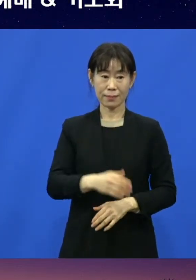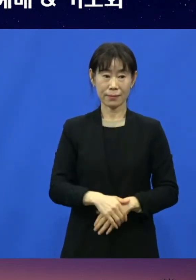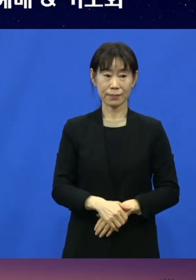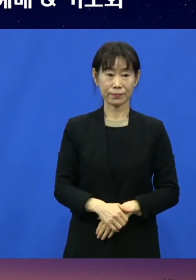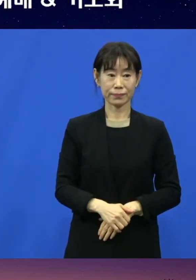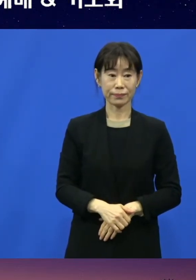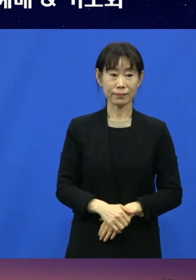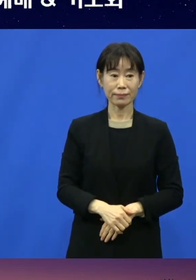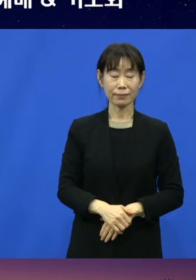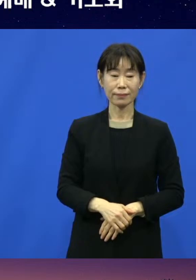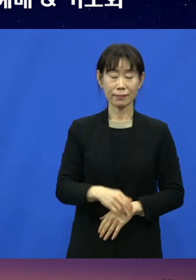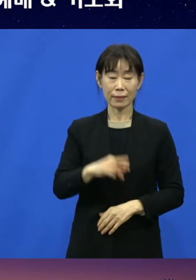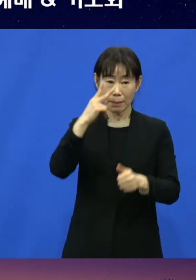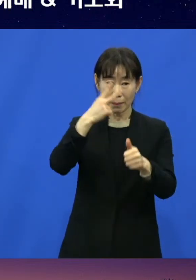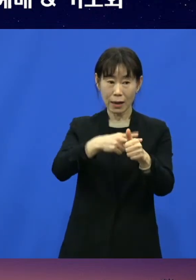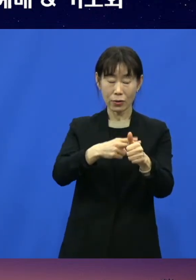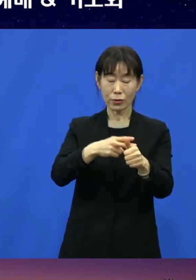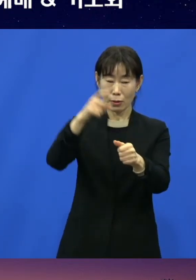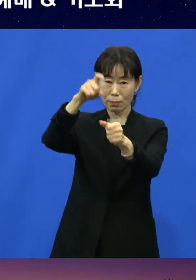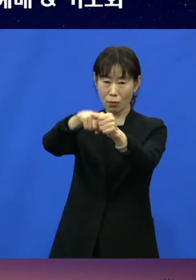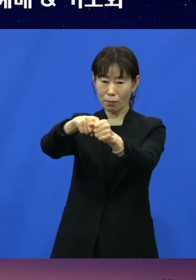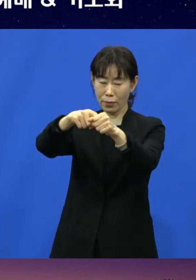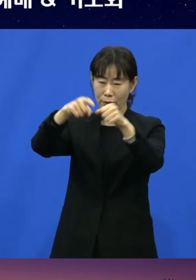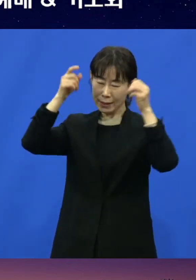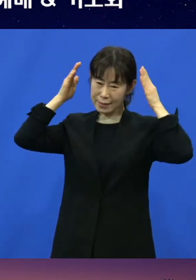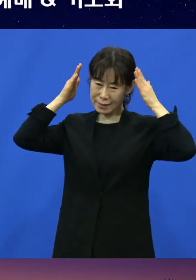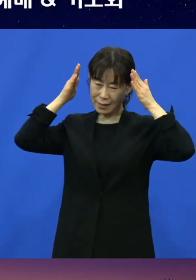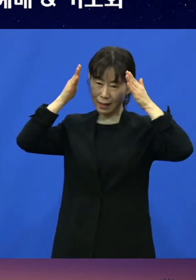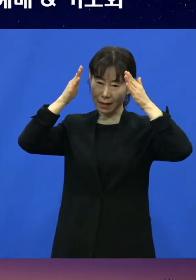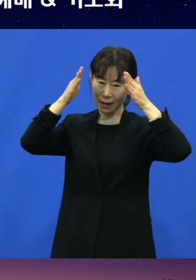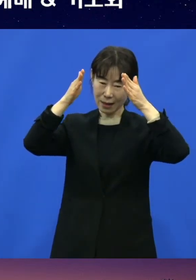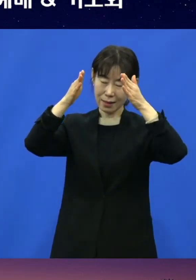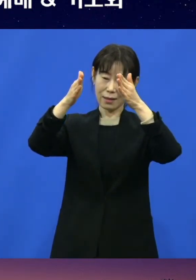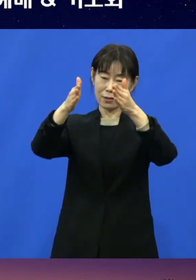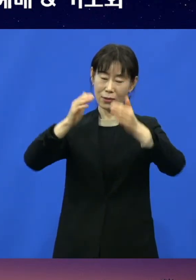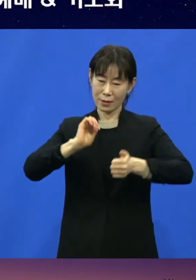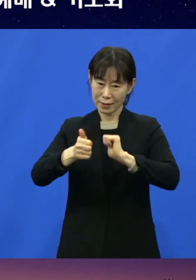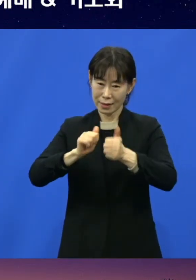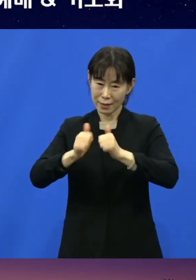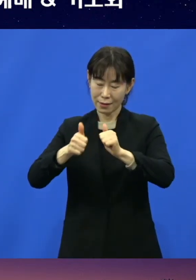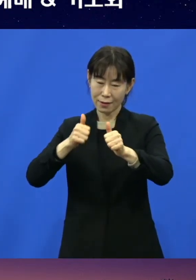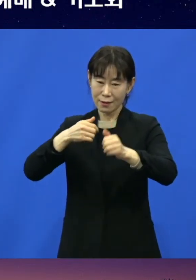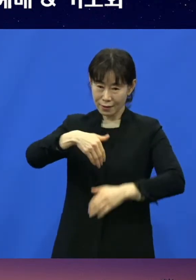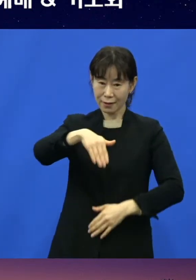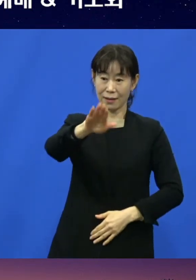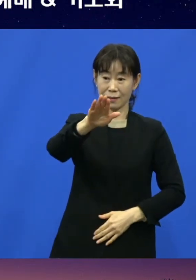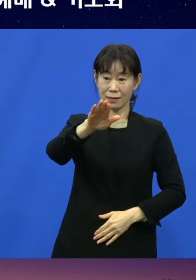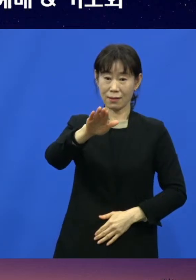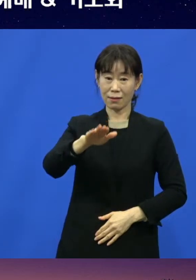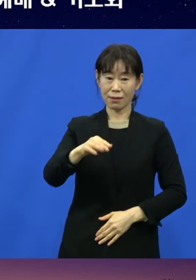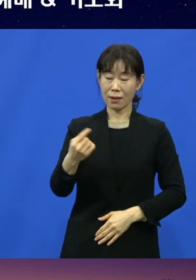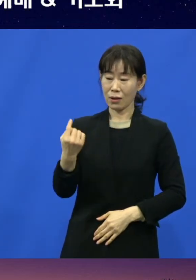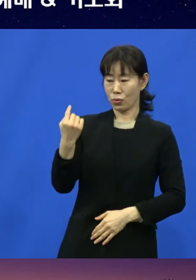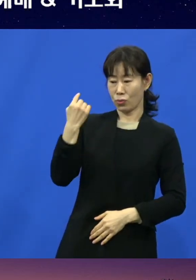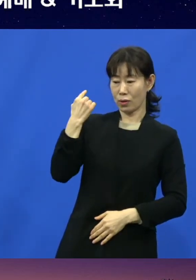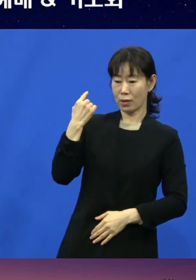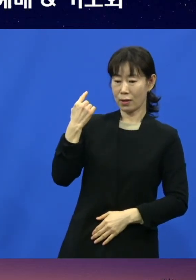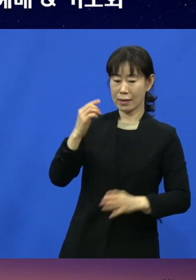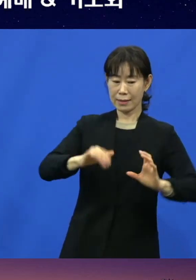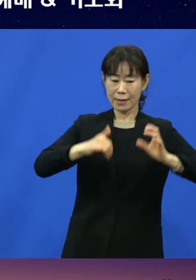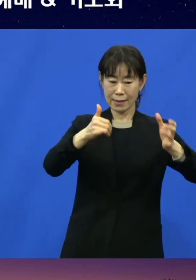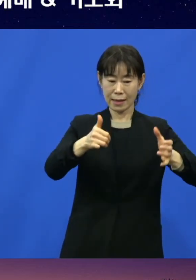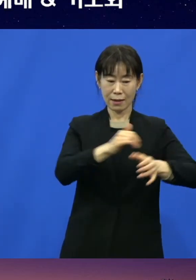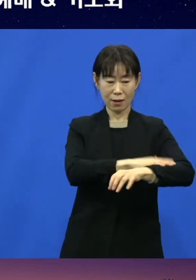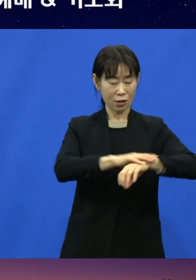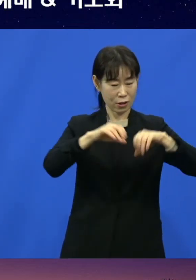그 바울은 표대를 향하여 앞을 향하여 위를 바라보며 달려간다는 거예요. 뒤에 있는 것에 더 이상 연연하지